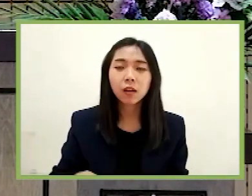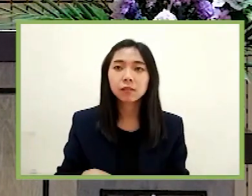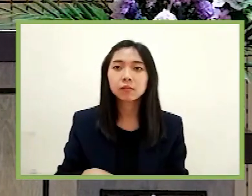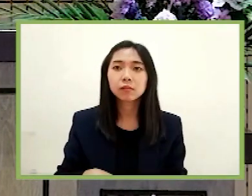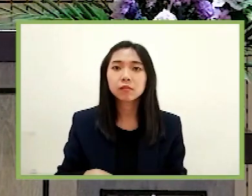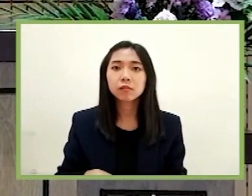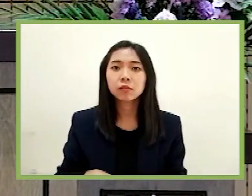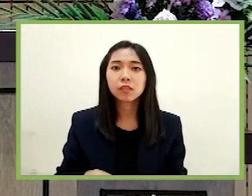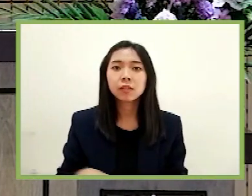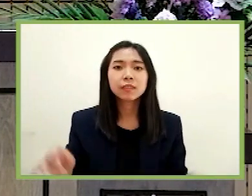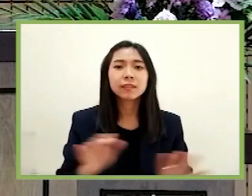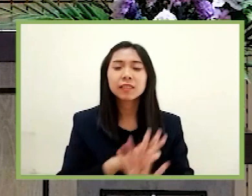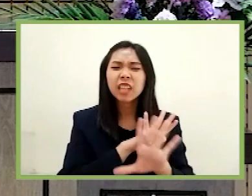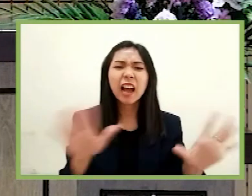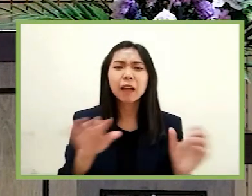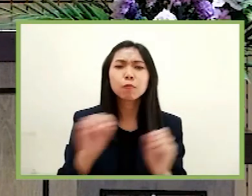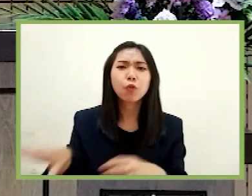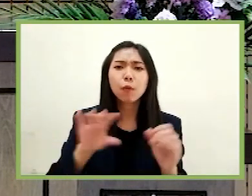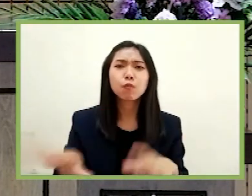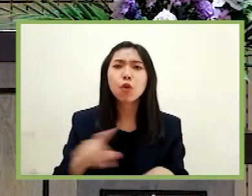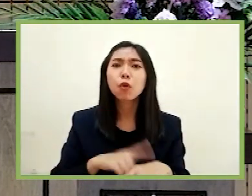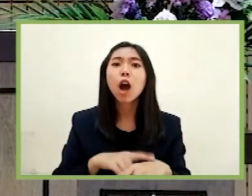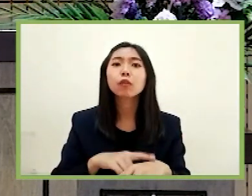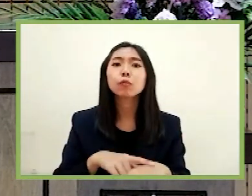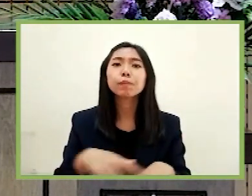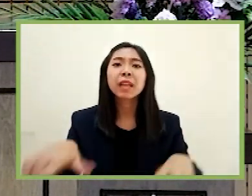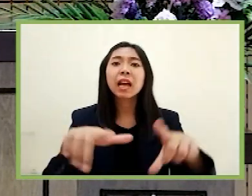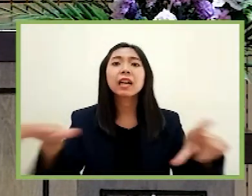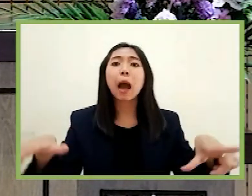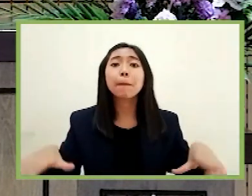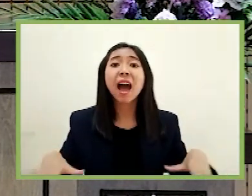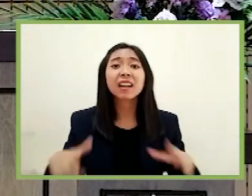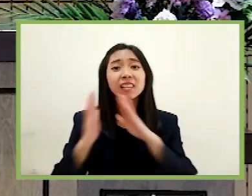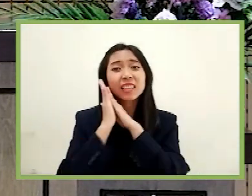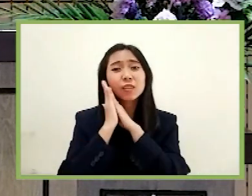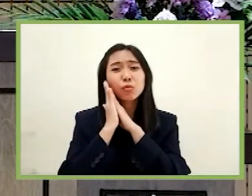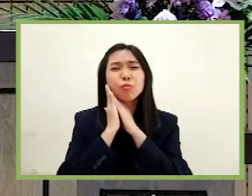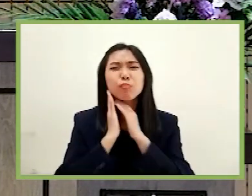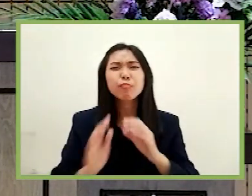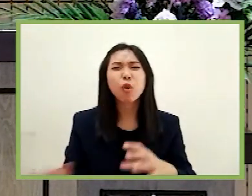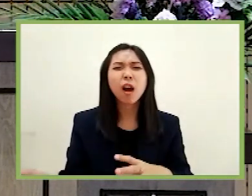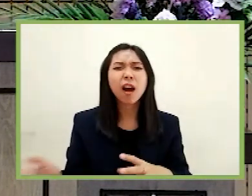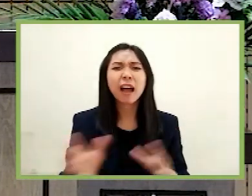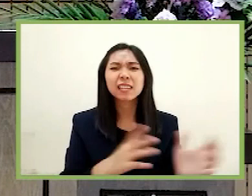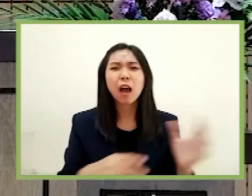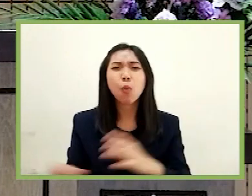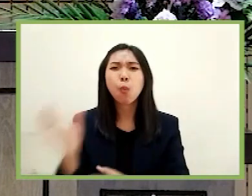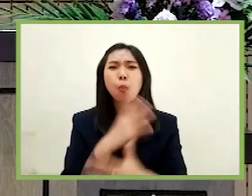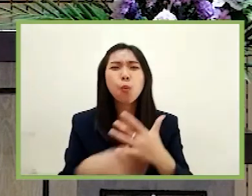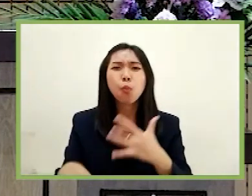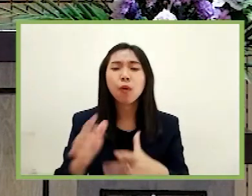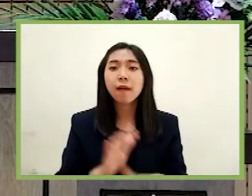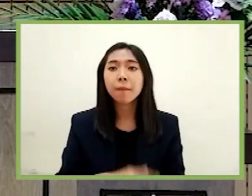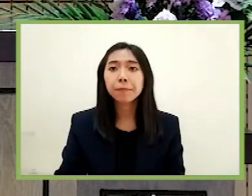membuang waktu sehingga kamarnya berantakan luar biasa dia asyik dengan dunianya sendiri lalu satu saat